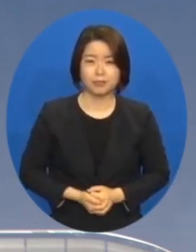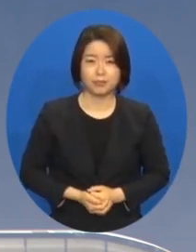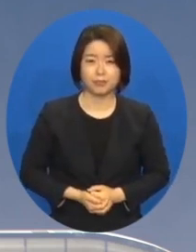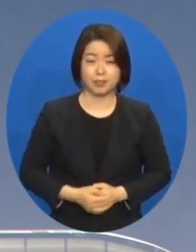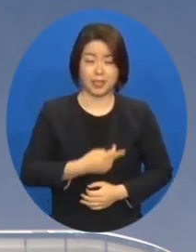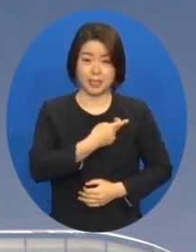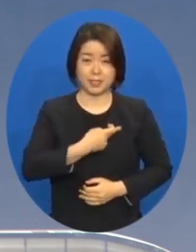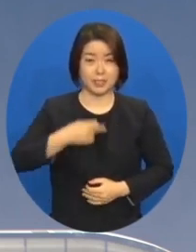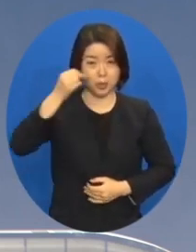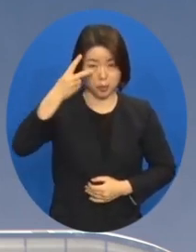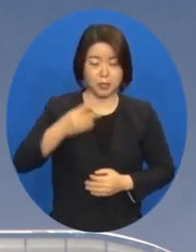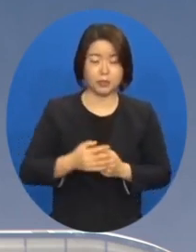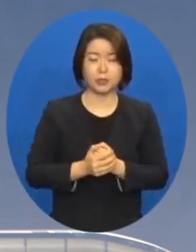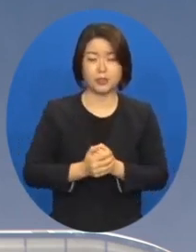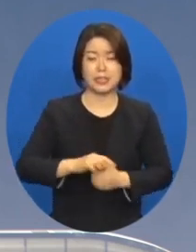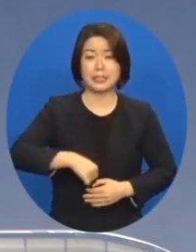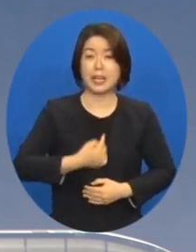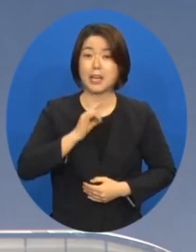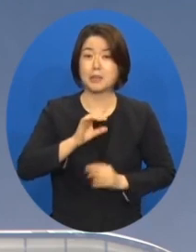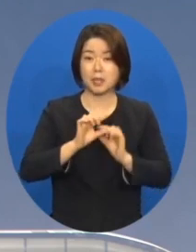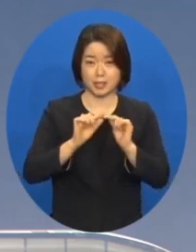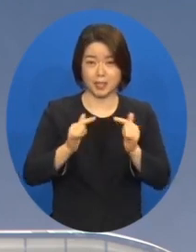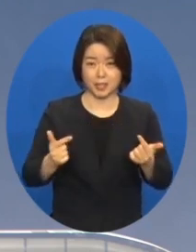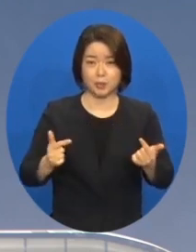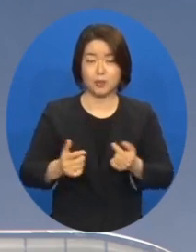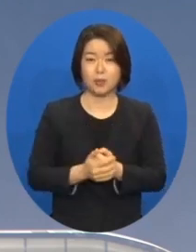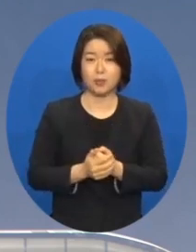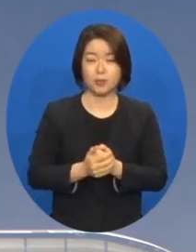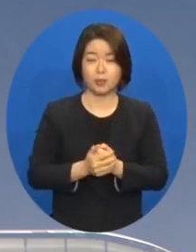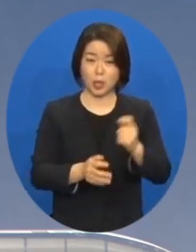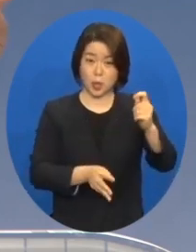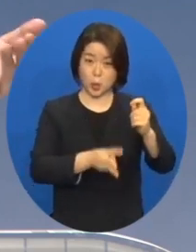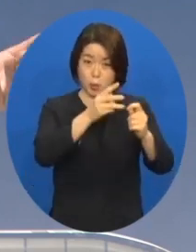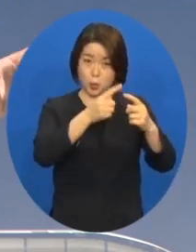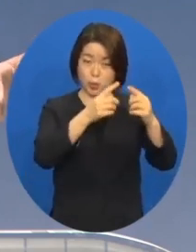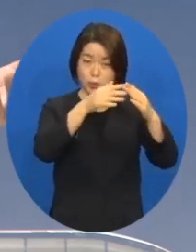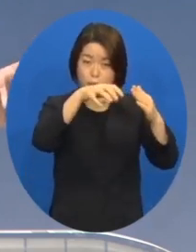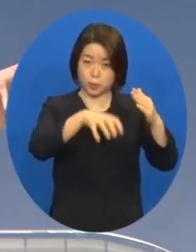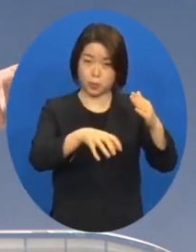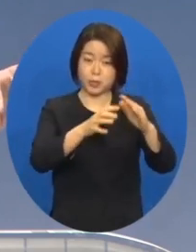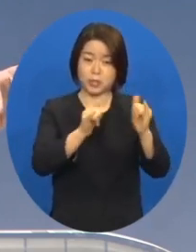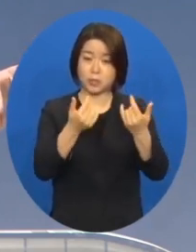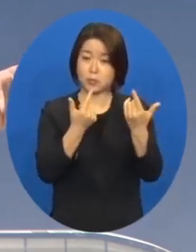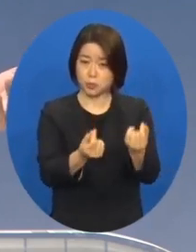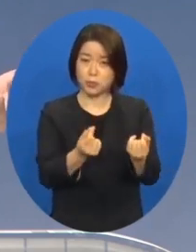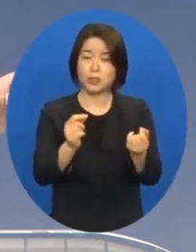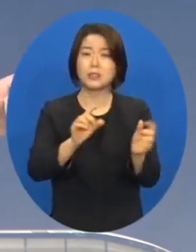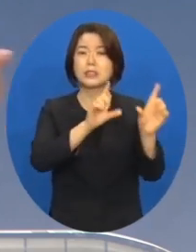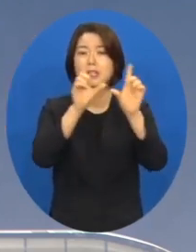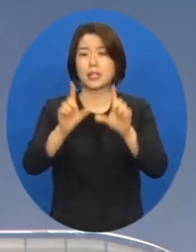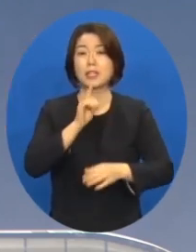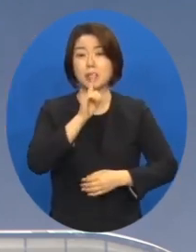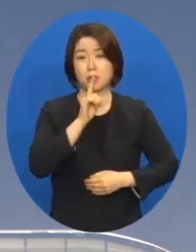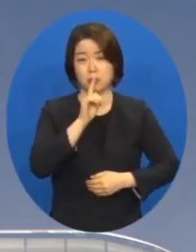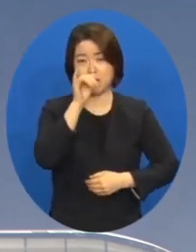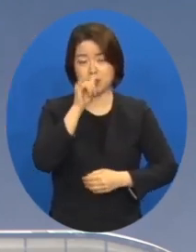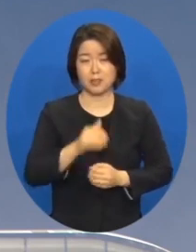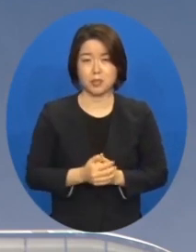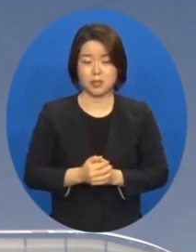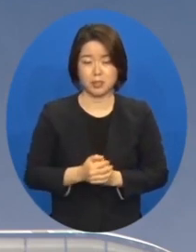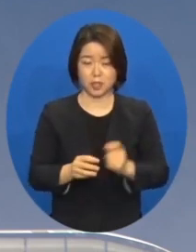사도 바울은 자기 자신만 그런 게 아니고 고린도 교인들도 그렇게 살아야 한다고 말했습니다. 고린도